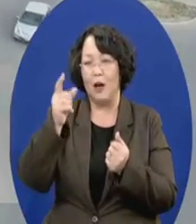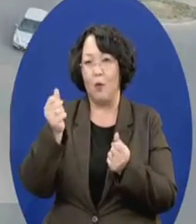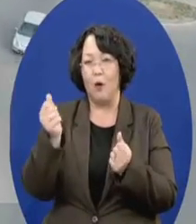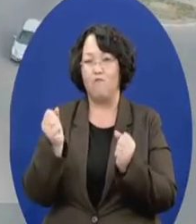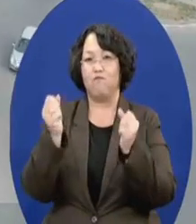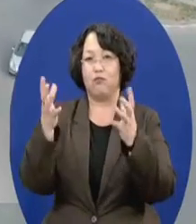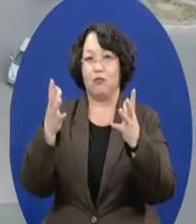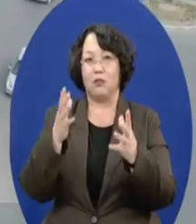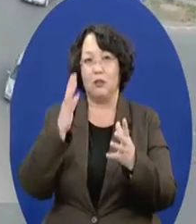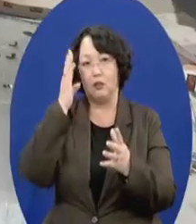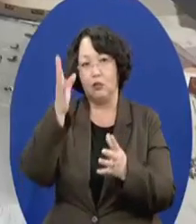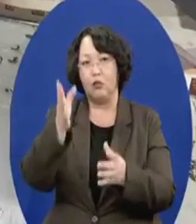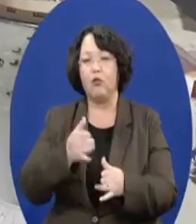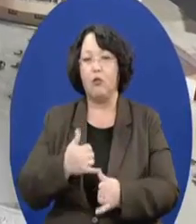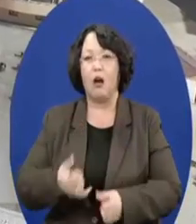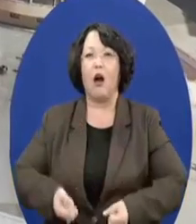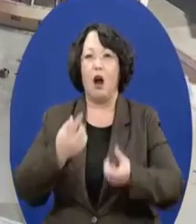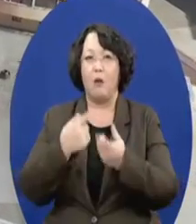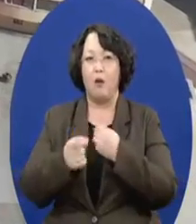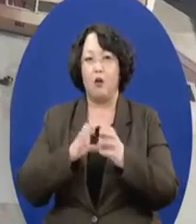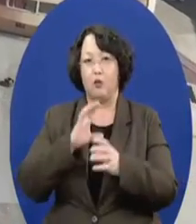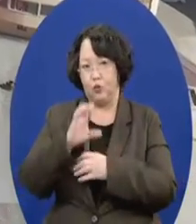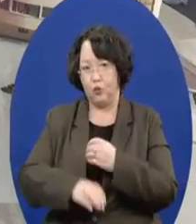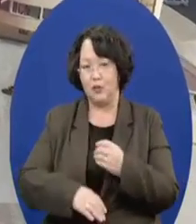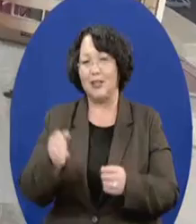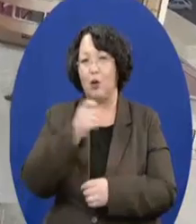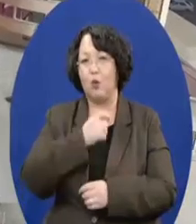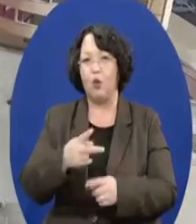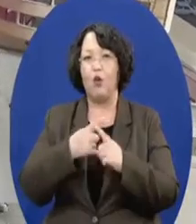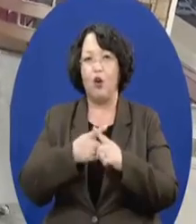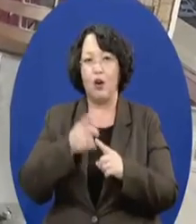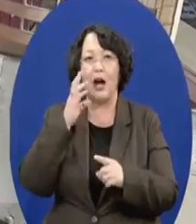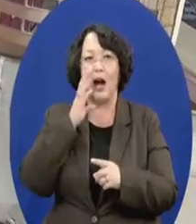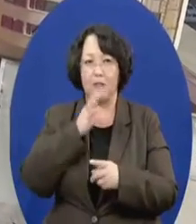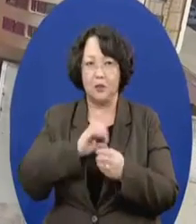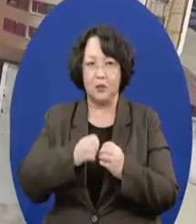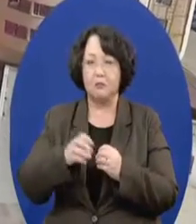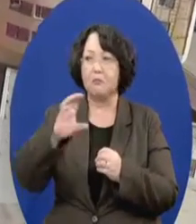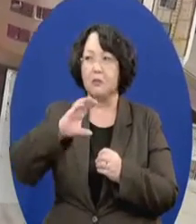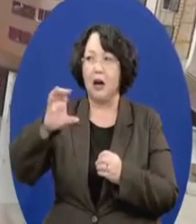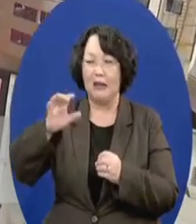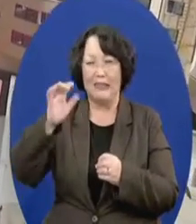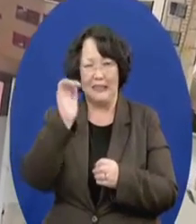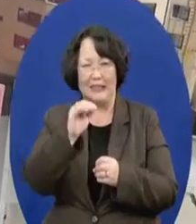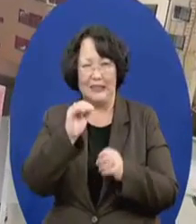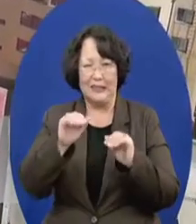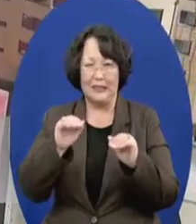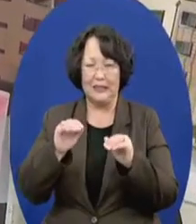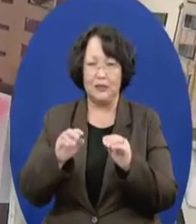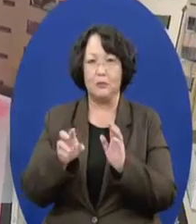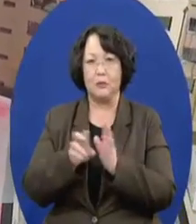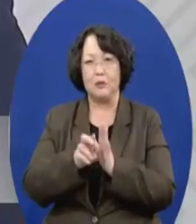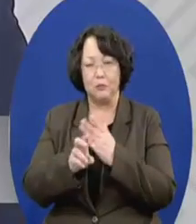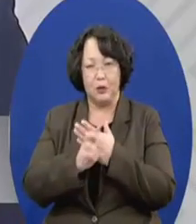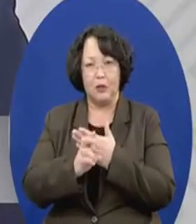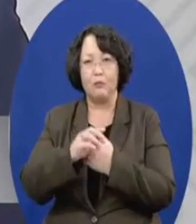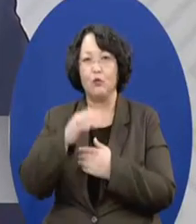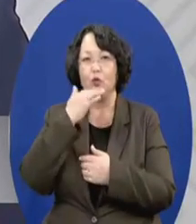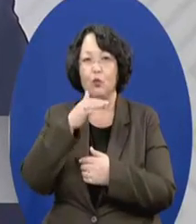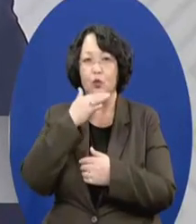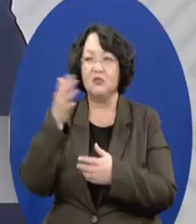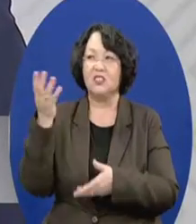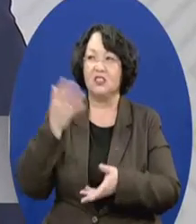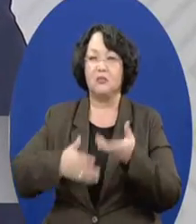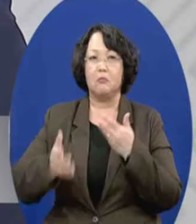алдахад хүрэх эрсдэлтэй гэж олон улсын санхүүгийн хориг арга хэмжээ авах байгууллагууд ч байнга сануулж зөвлөмж ирүүлсэн байна.